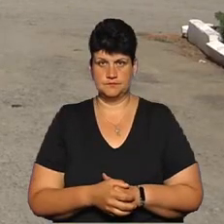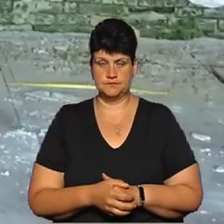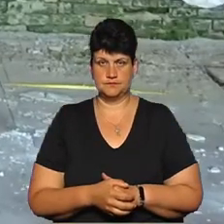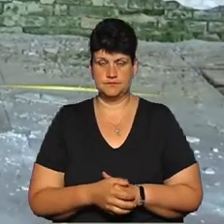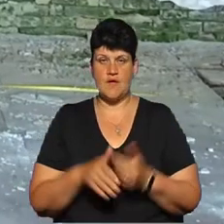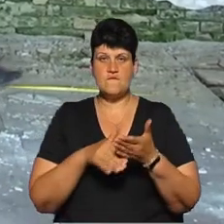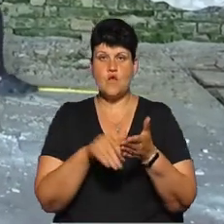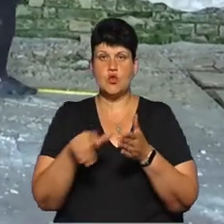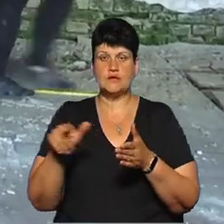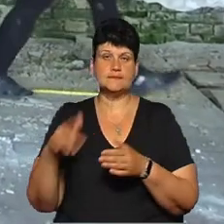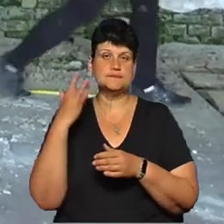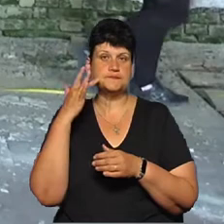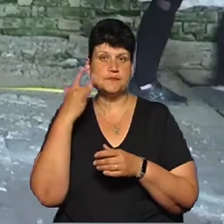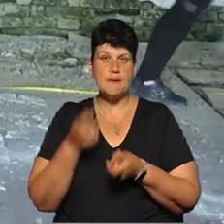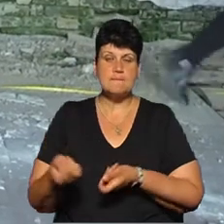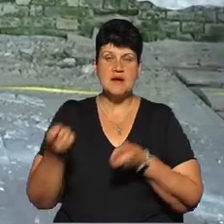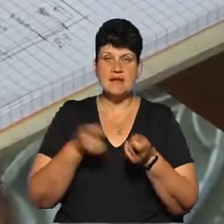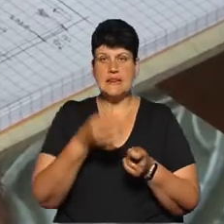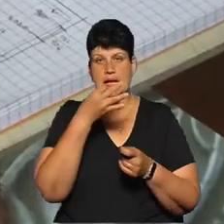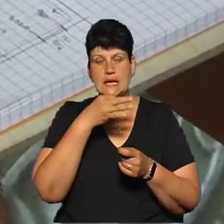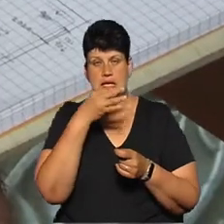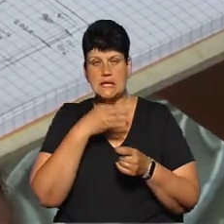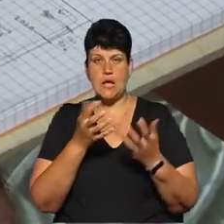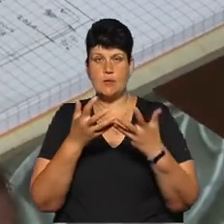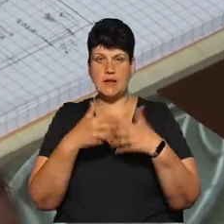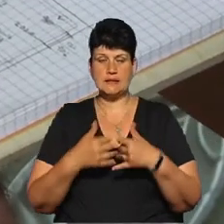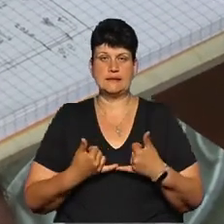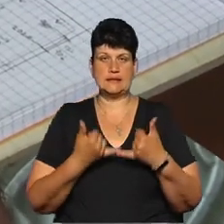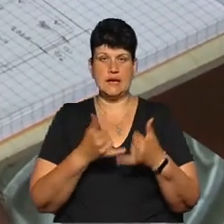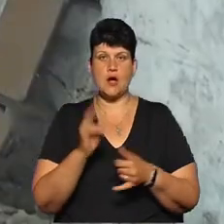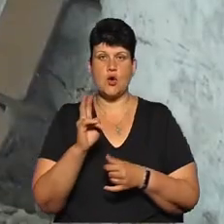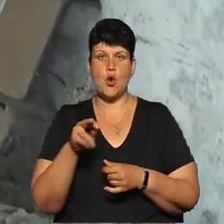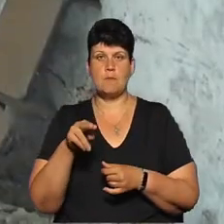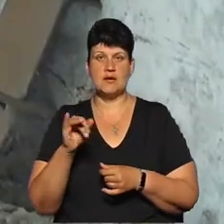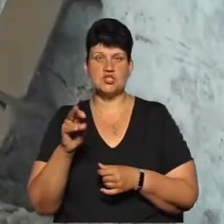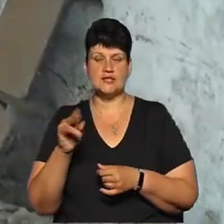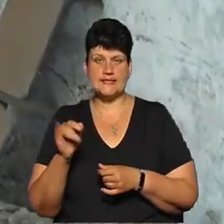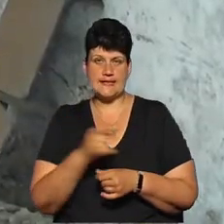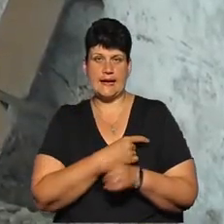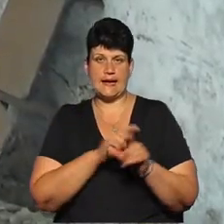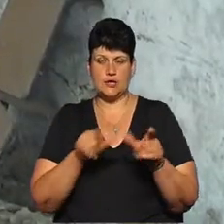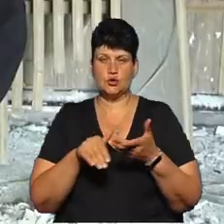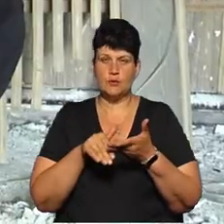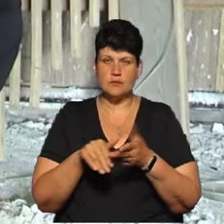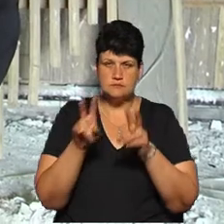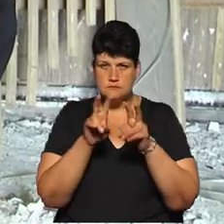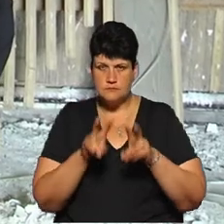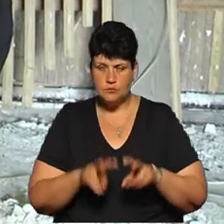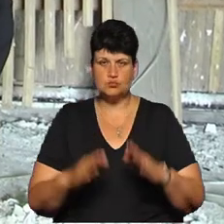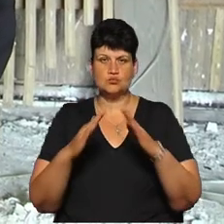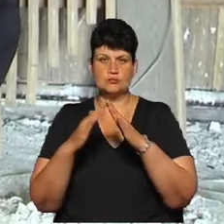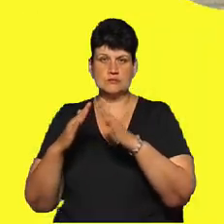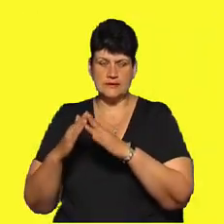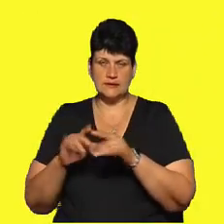Волонтери зі США привезли ліки та обладнання для Копочанецької лікарні. Також допомагають обстежувати будівлі, в яких житимуть